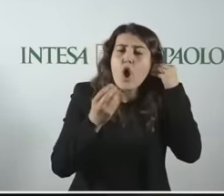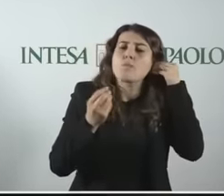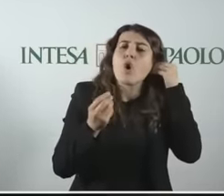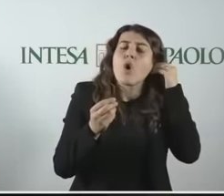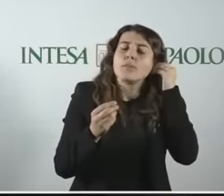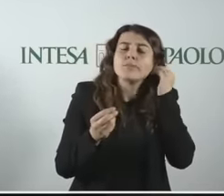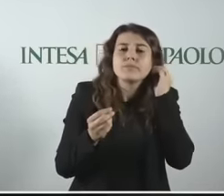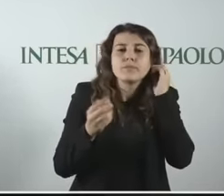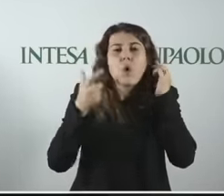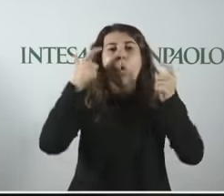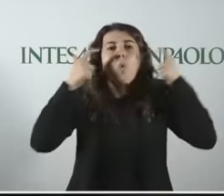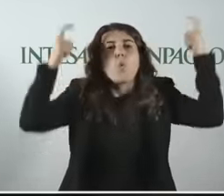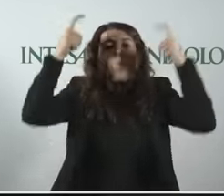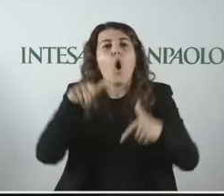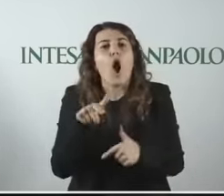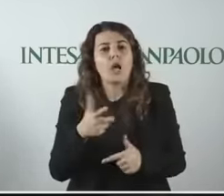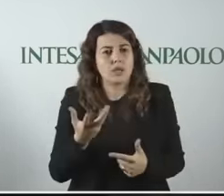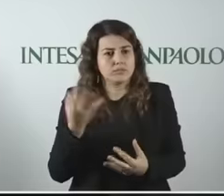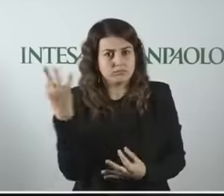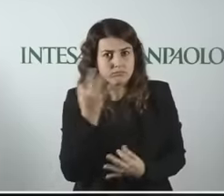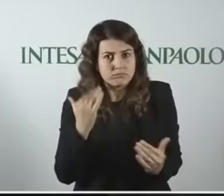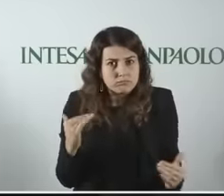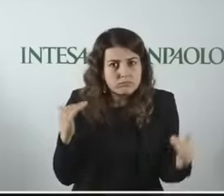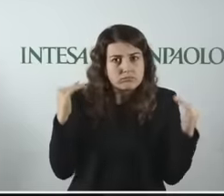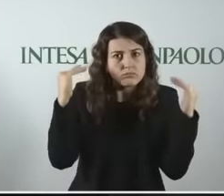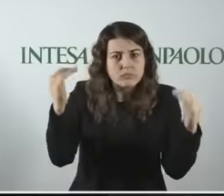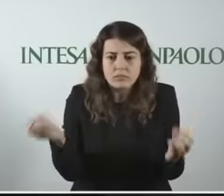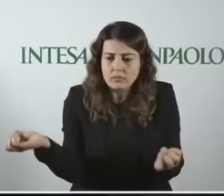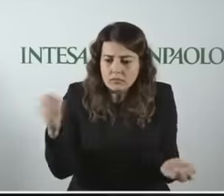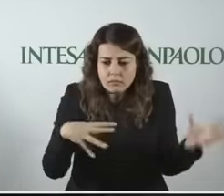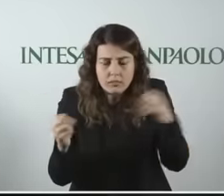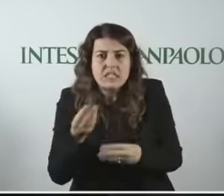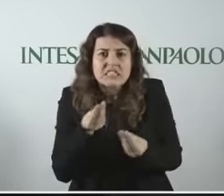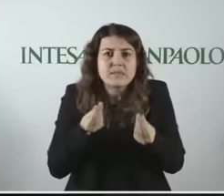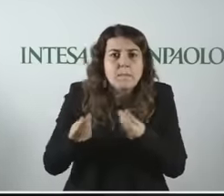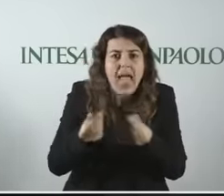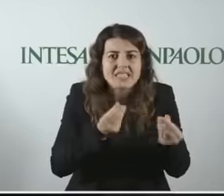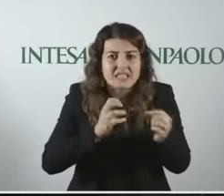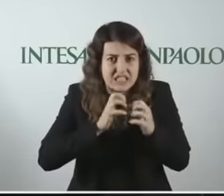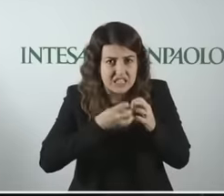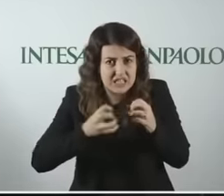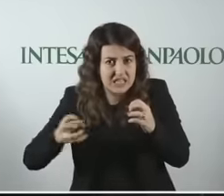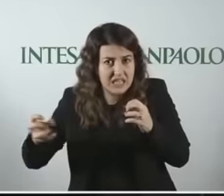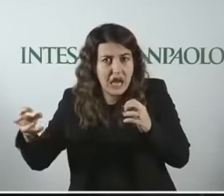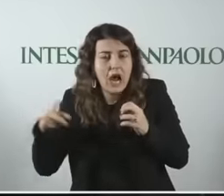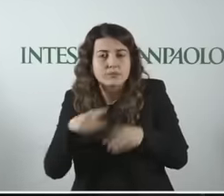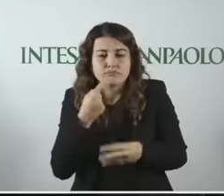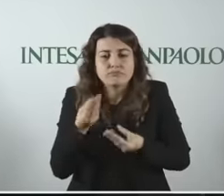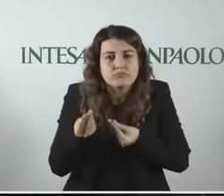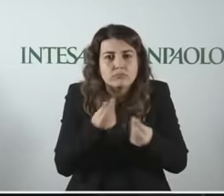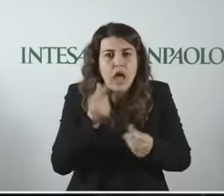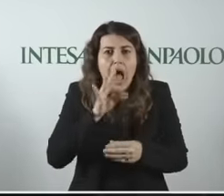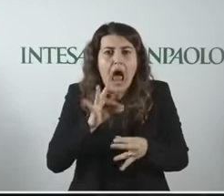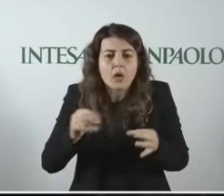piatti estremamente sofisticati con combinazioni di ingredienti e di spezie anche appunto molto